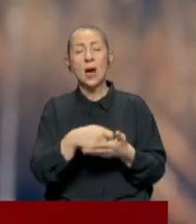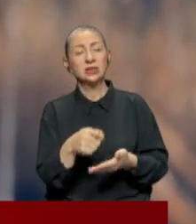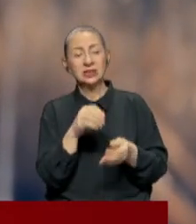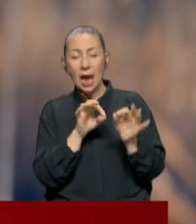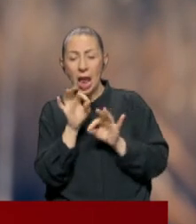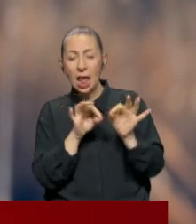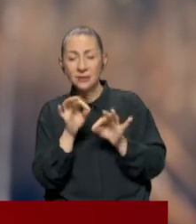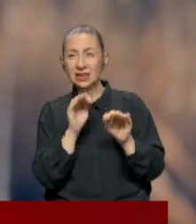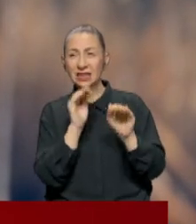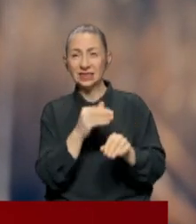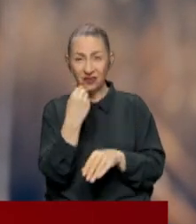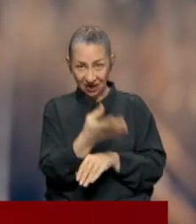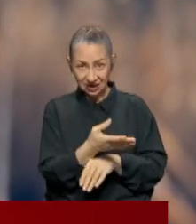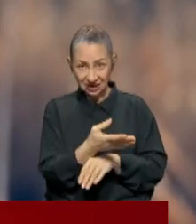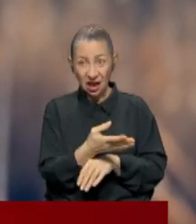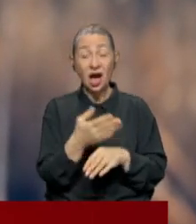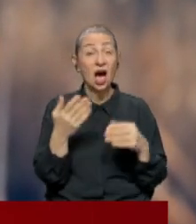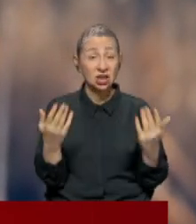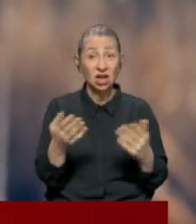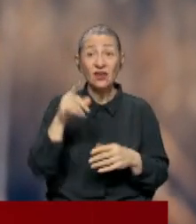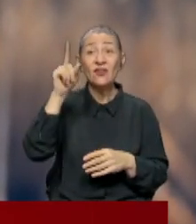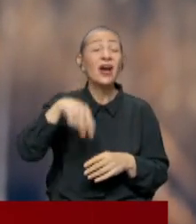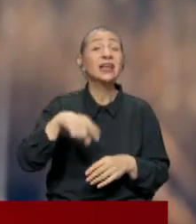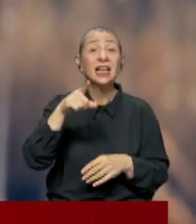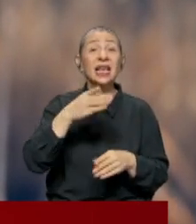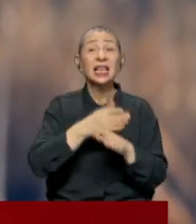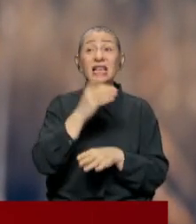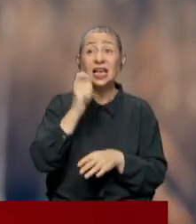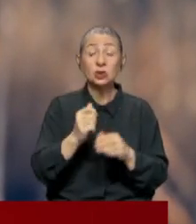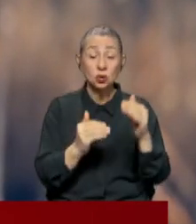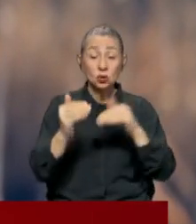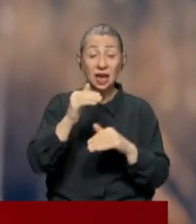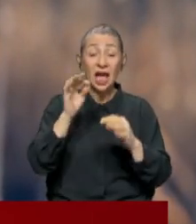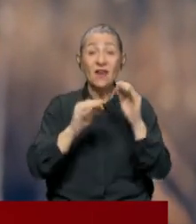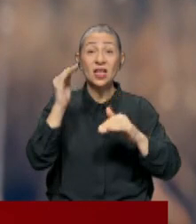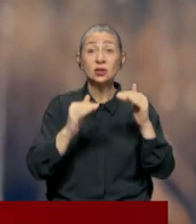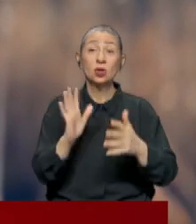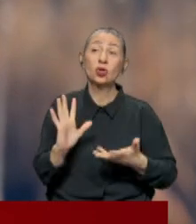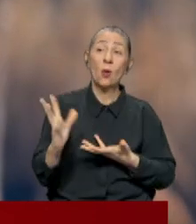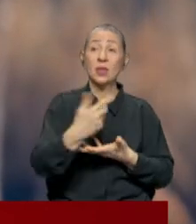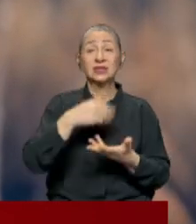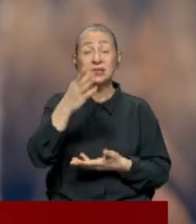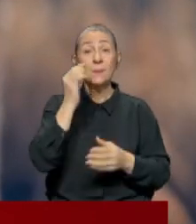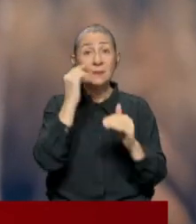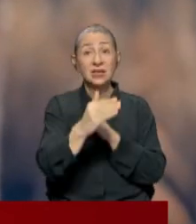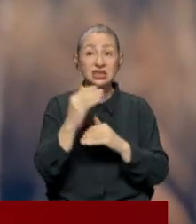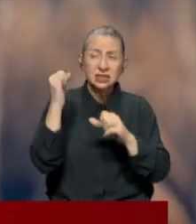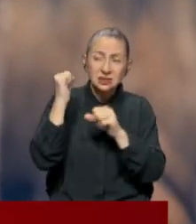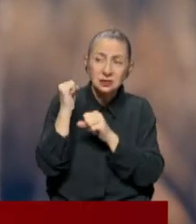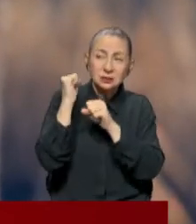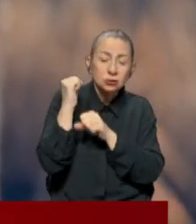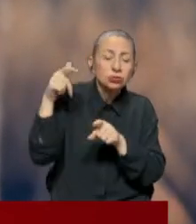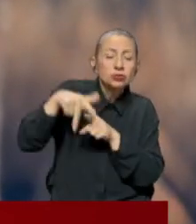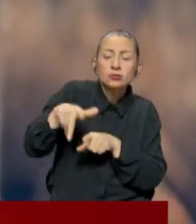ücret ayarlaması ve destekler verdiniz. Ancak vergileri gerçek yüksek enflasyon üzerinden topladınız. Milletin sırtına